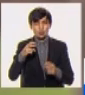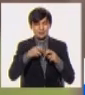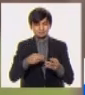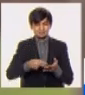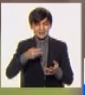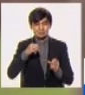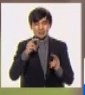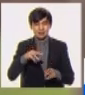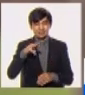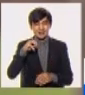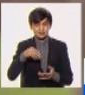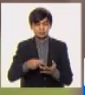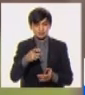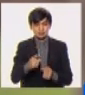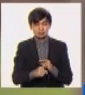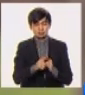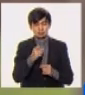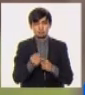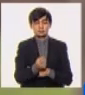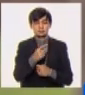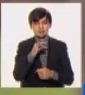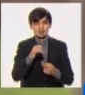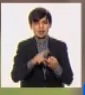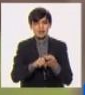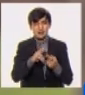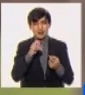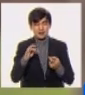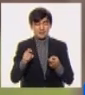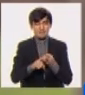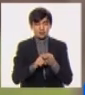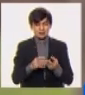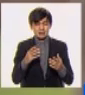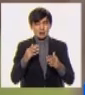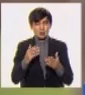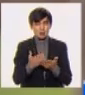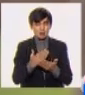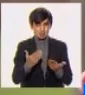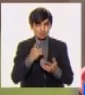оларды бәрін бастапқы сатысында. Сондықтан жеңіл түрде өтеді деген біз ойдамыз.